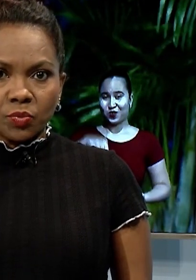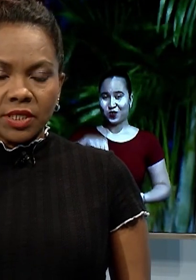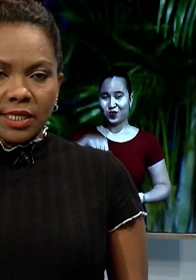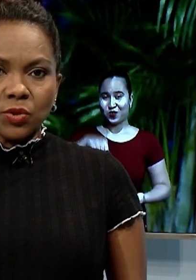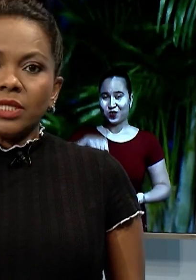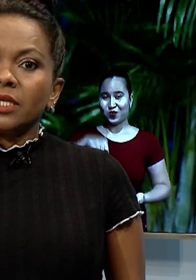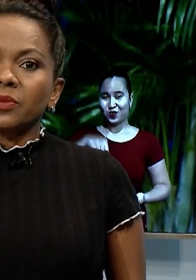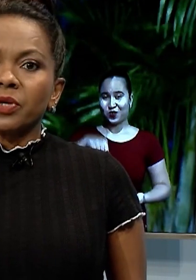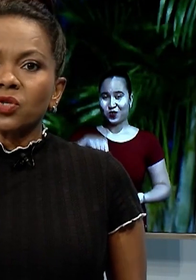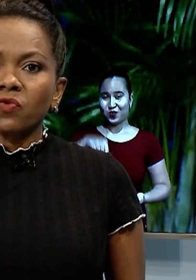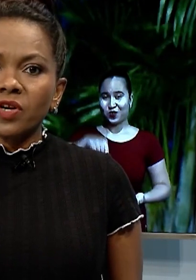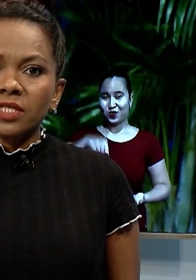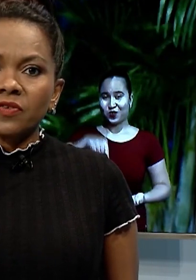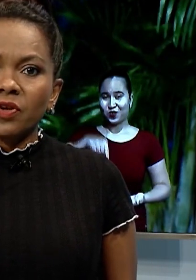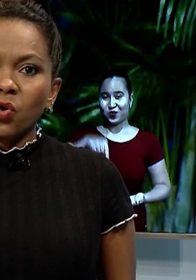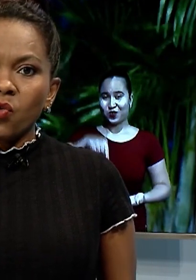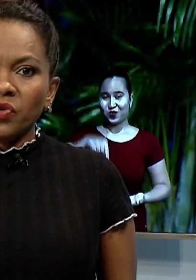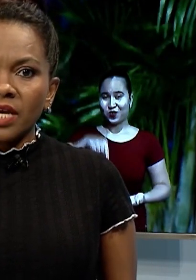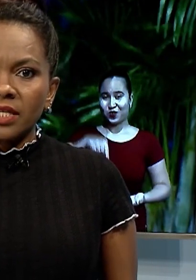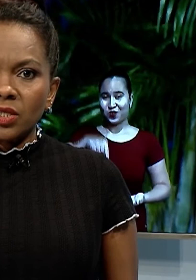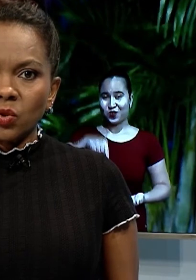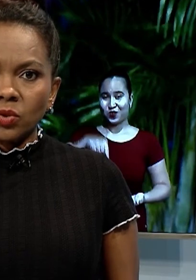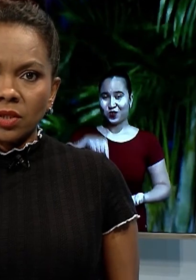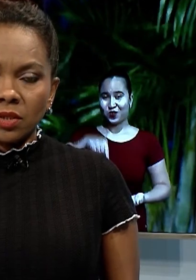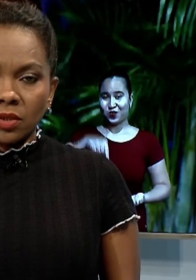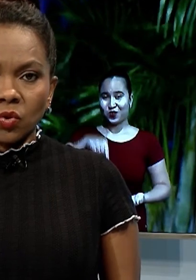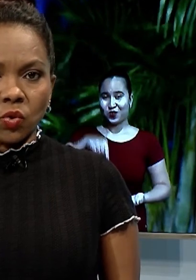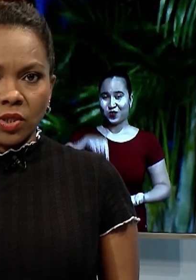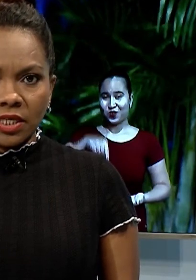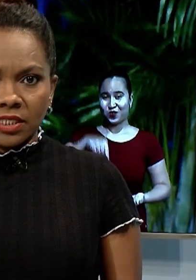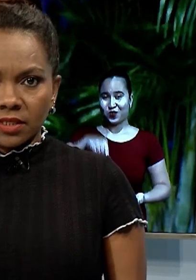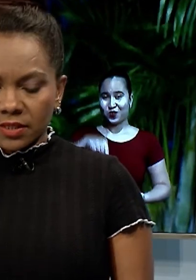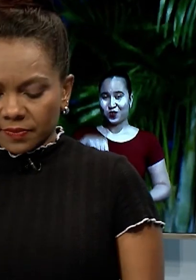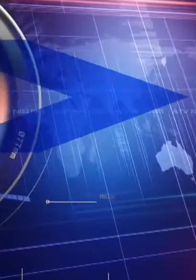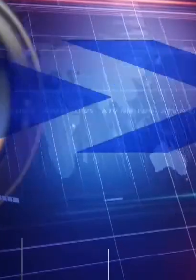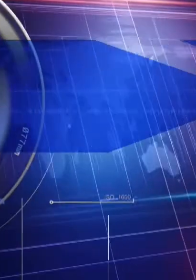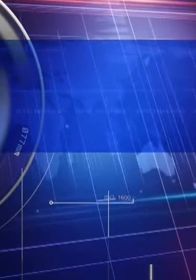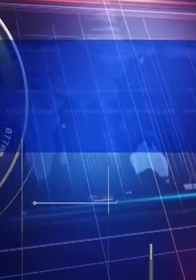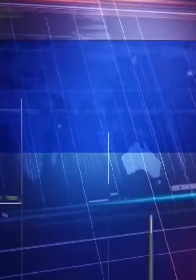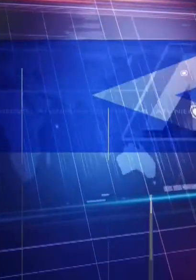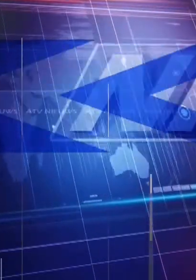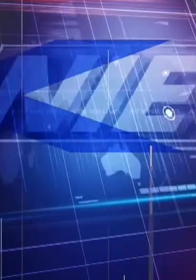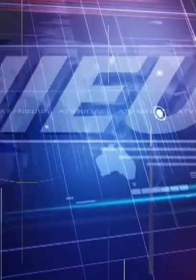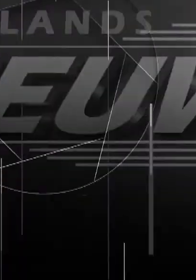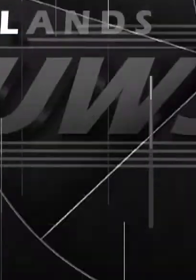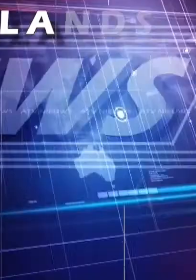gisteren op de reguliere persconferentie van de overheid rond de coronacrisis.